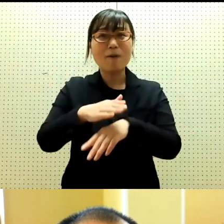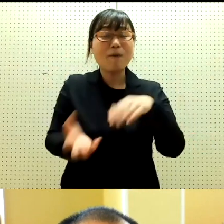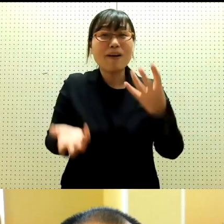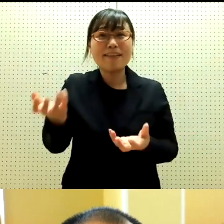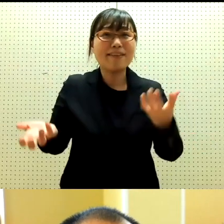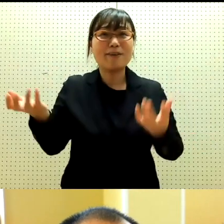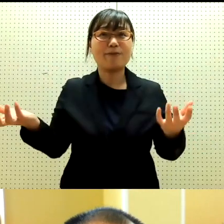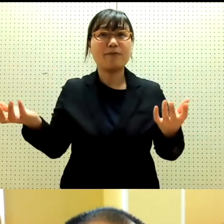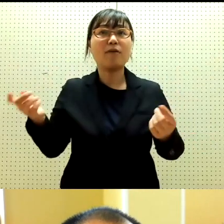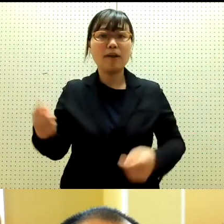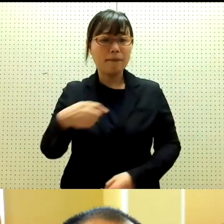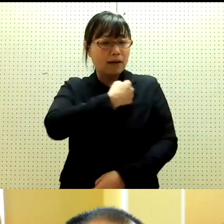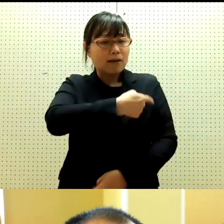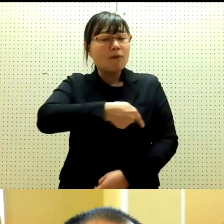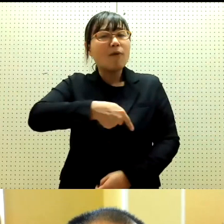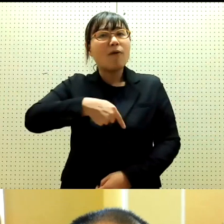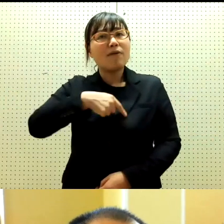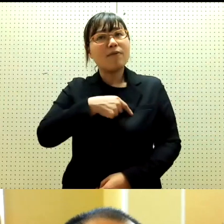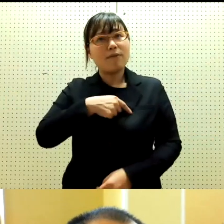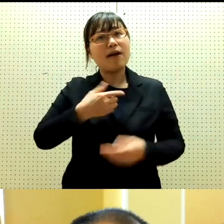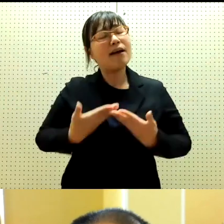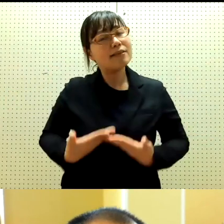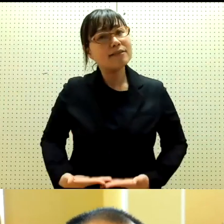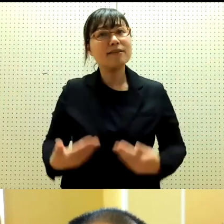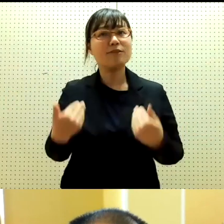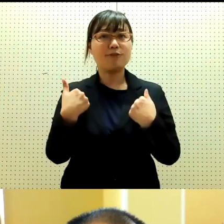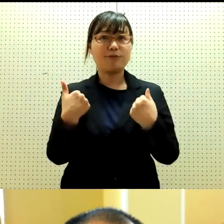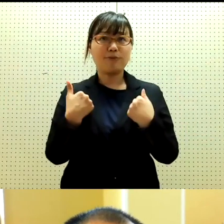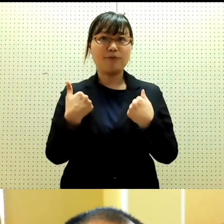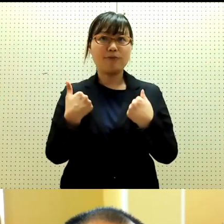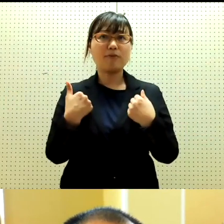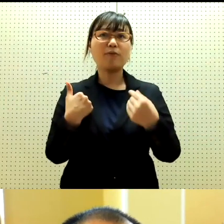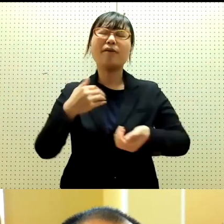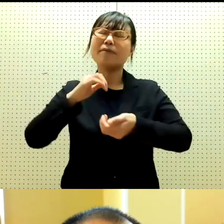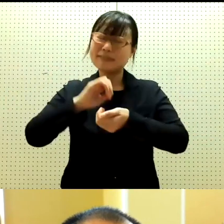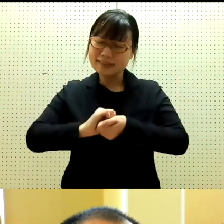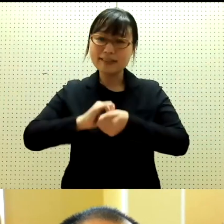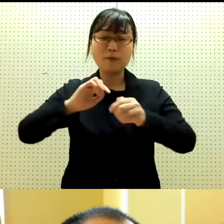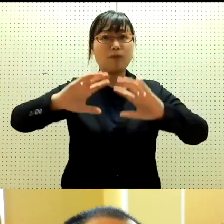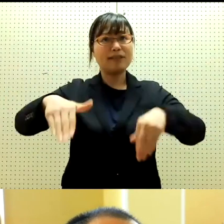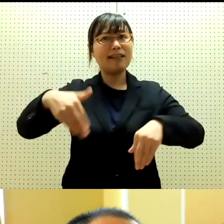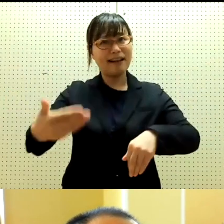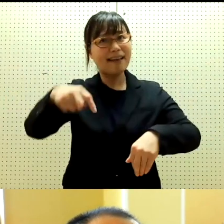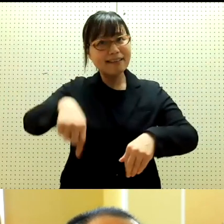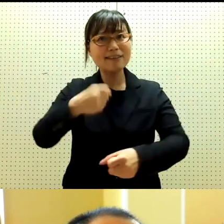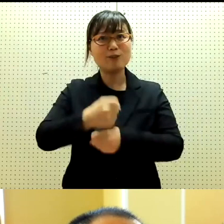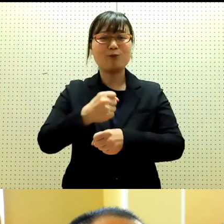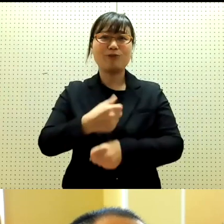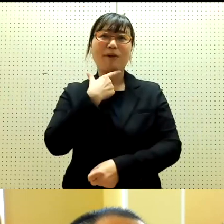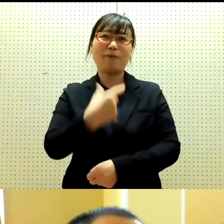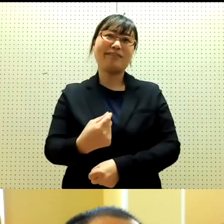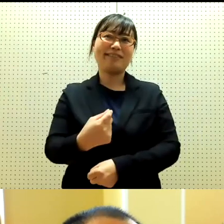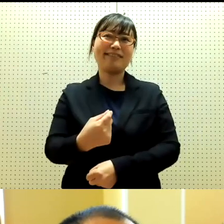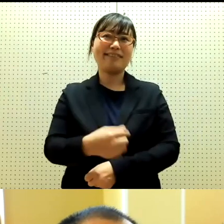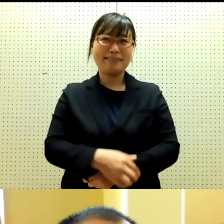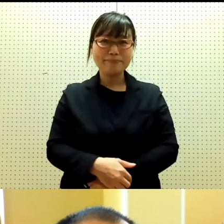理的な安全が必要なんですよ。で、これをぜひね世田谷で作っていただけると、もっとねいろんなものがねトライとして出